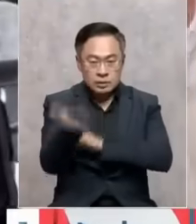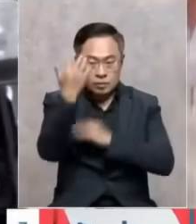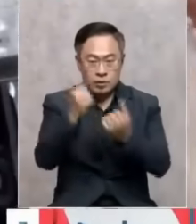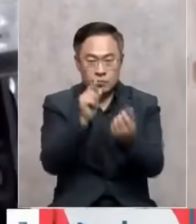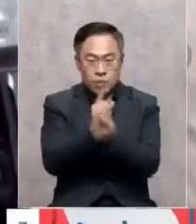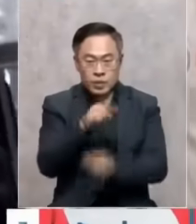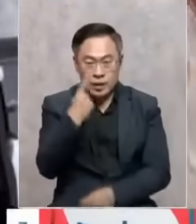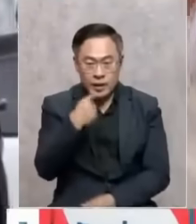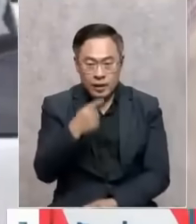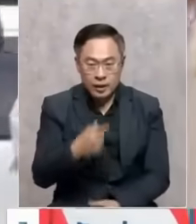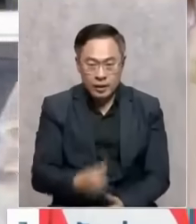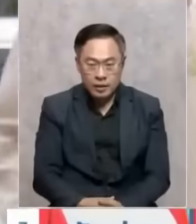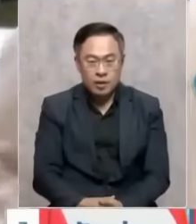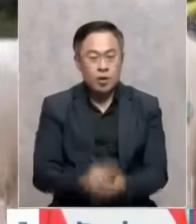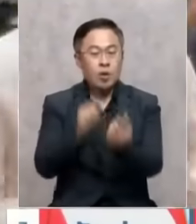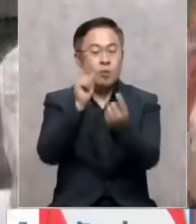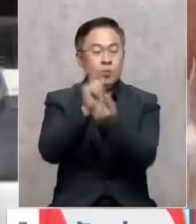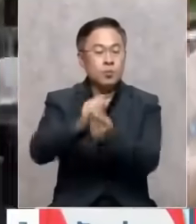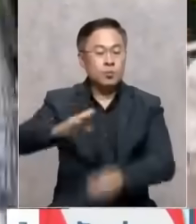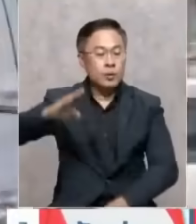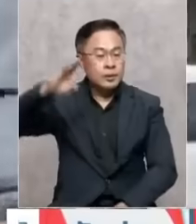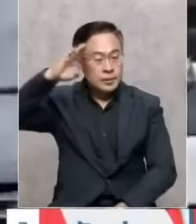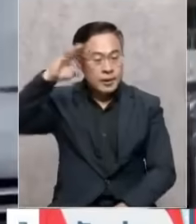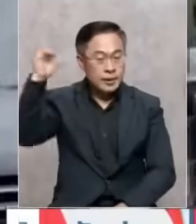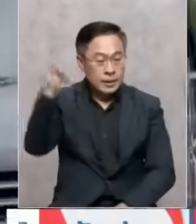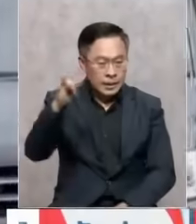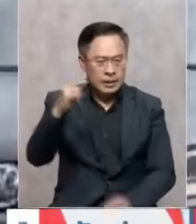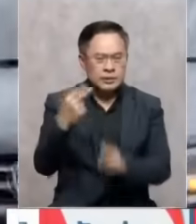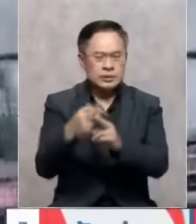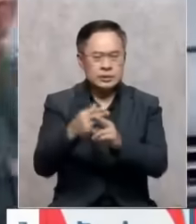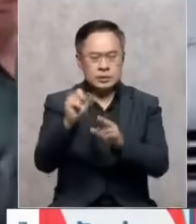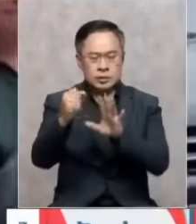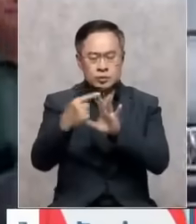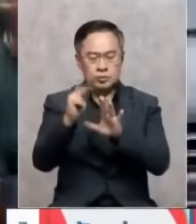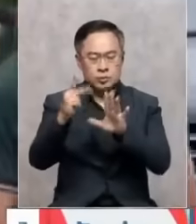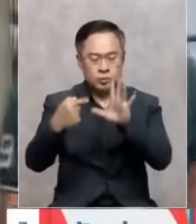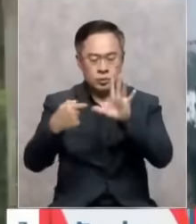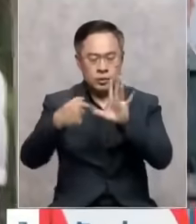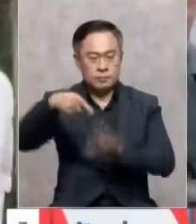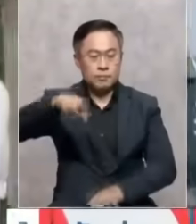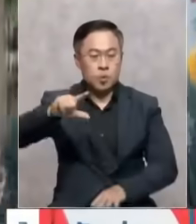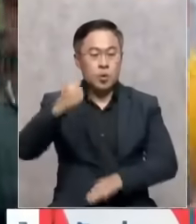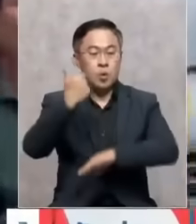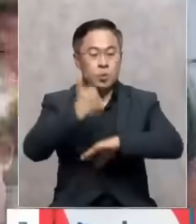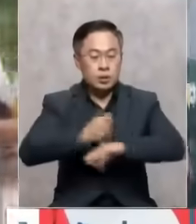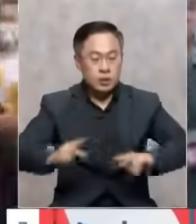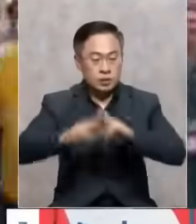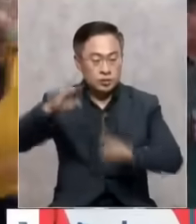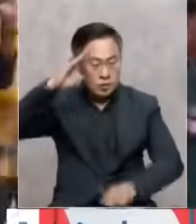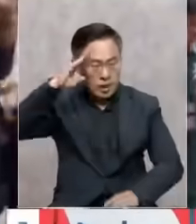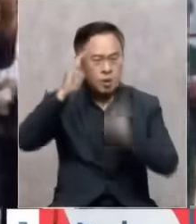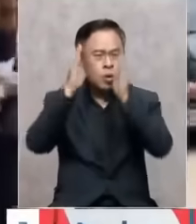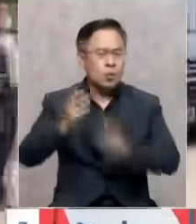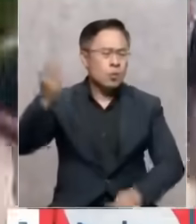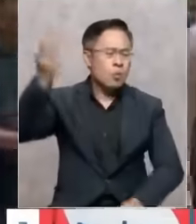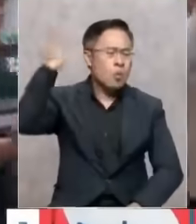ะตามรายงานบอกว่าเข้าพบพลอากาศเอกสุกัมพลสุวรรณทัศน์ค่ะอดีตรัฐมนตรีว่าการกระทรวงกลาโหมนะคะแล้วเมื่อเ